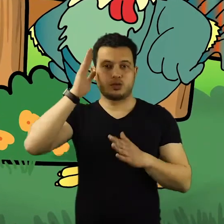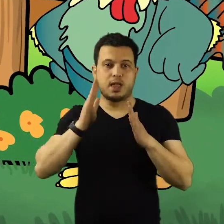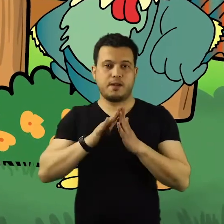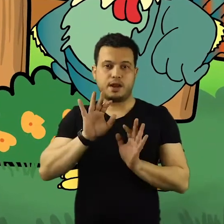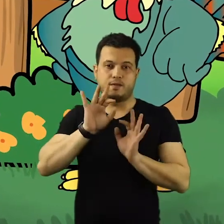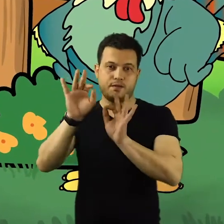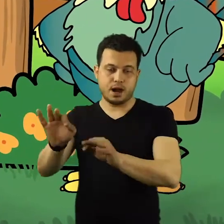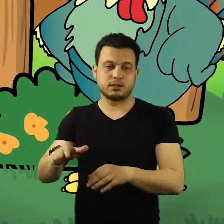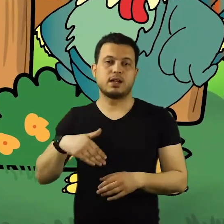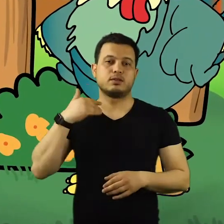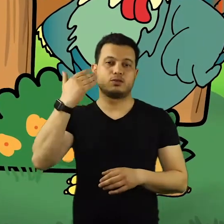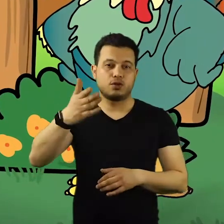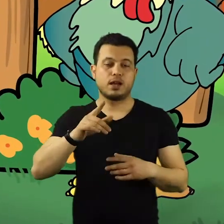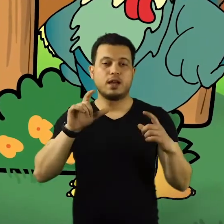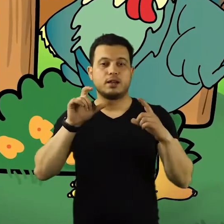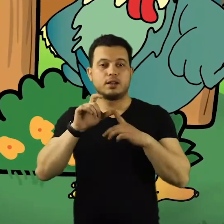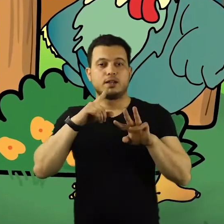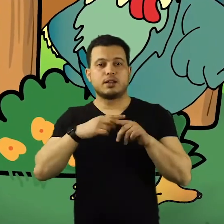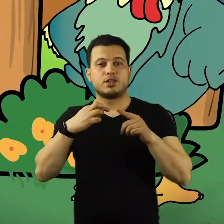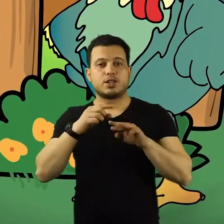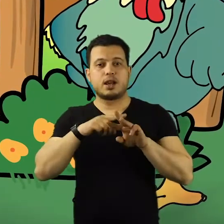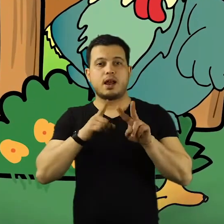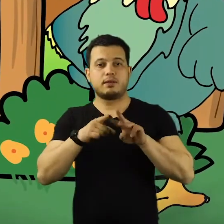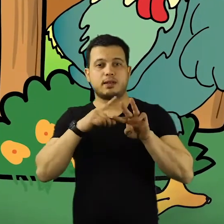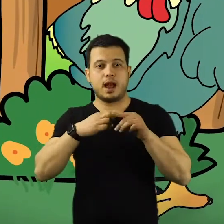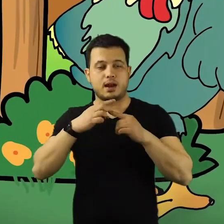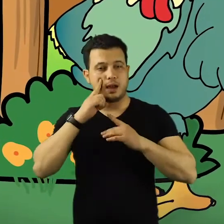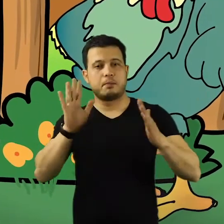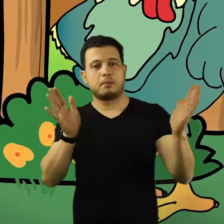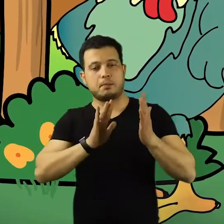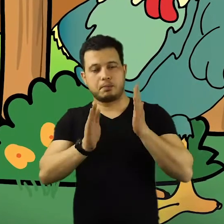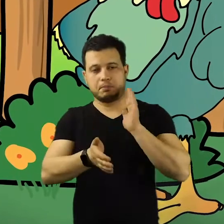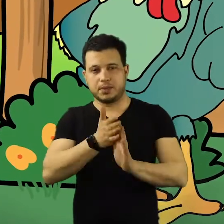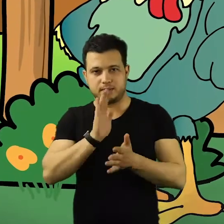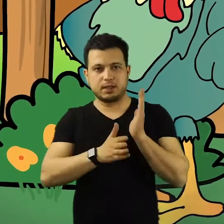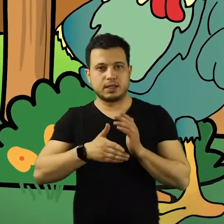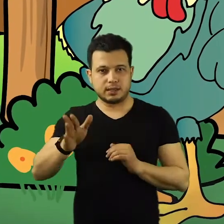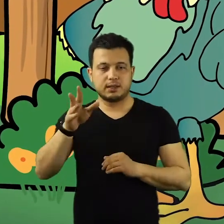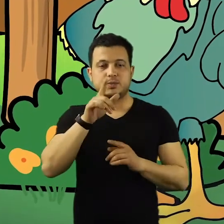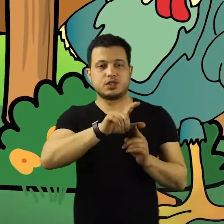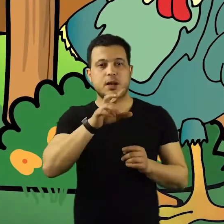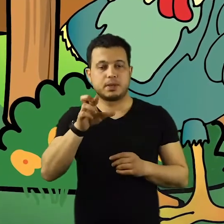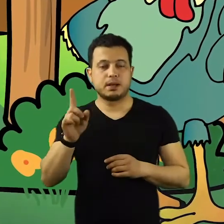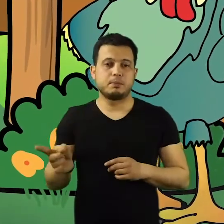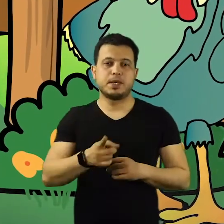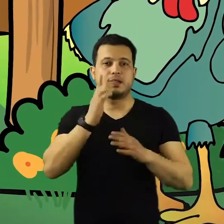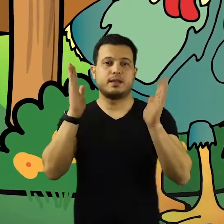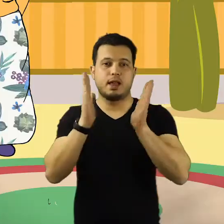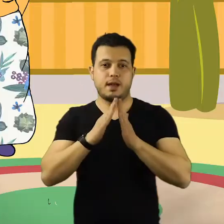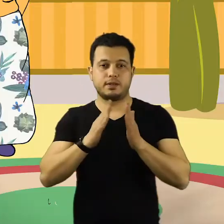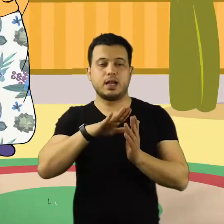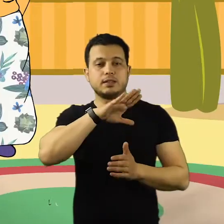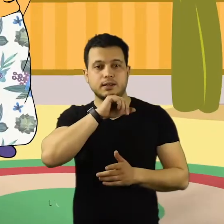gittikten sonra Şeneren'le vedalaşmışlardı ki Pınar ile Çınar kendilerini bir anda evde